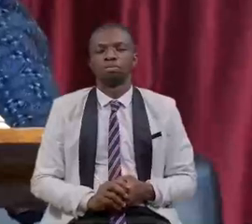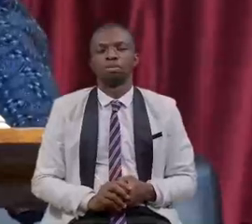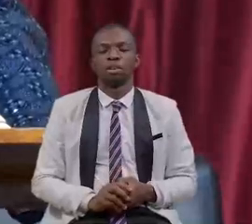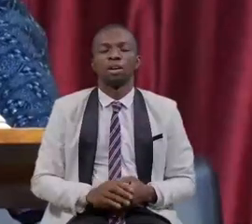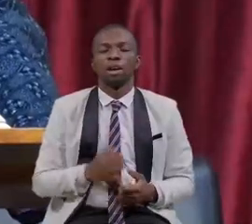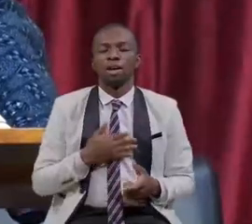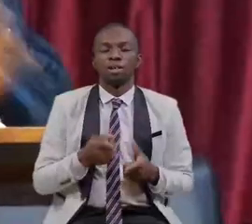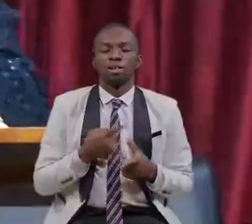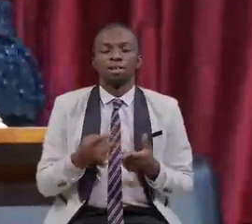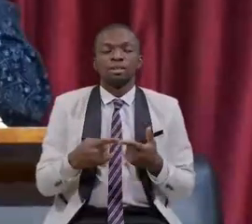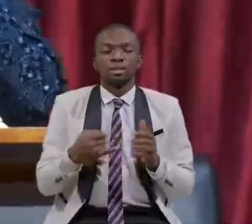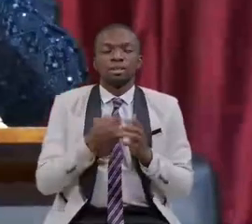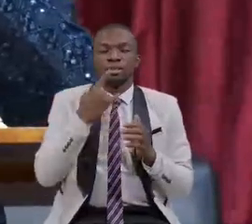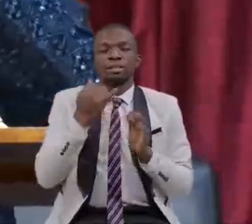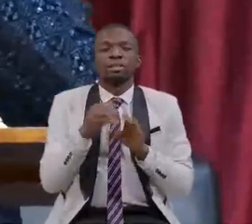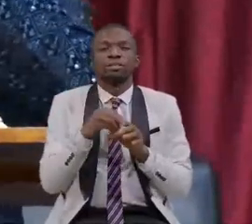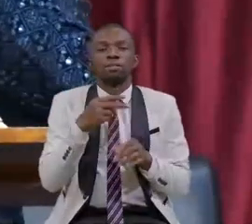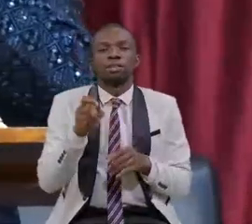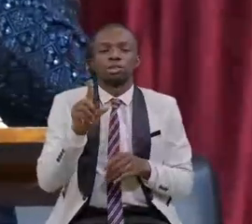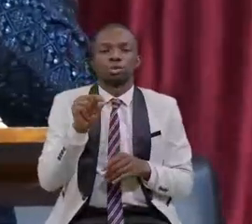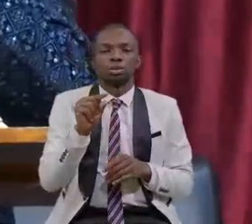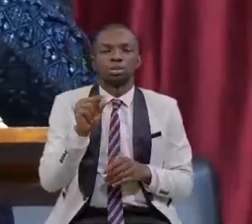Verset 20 nous dit,